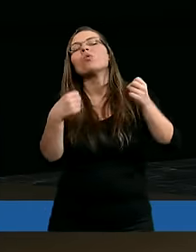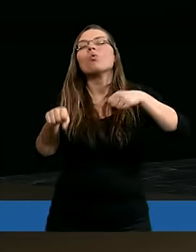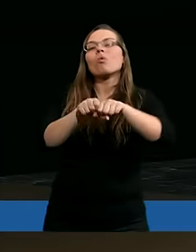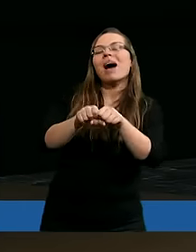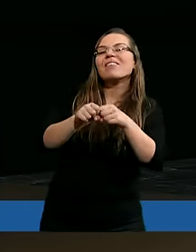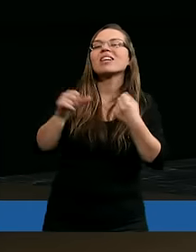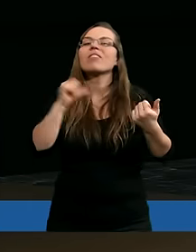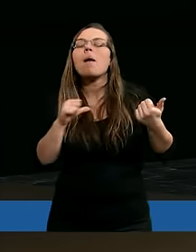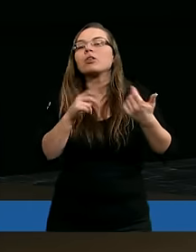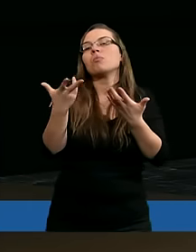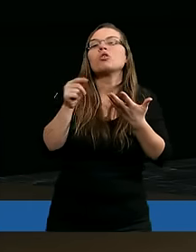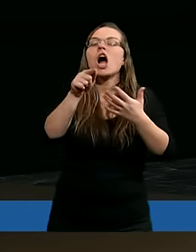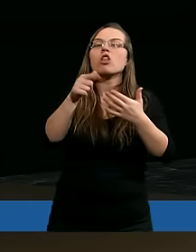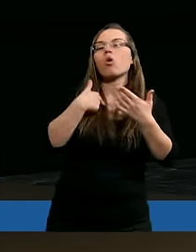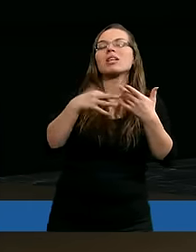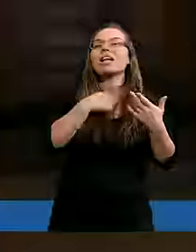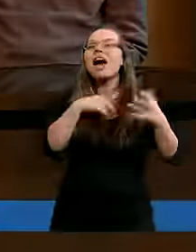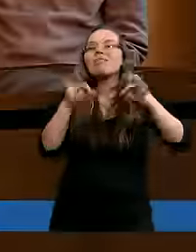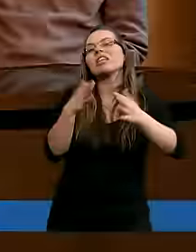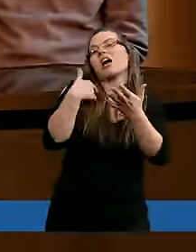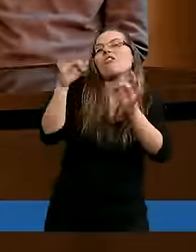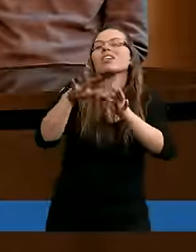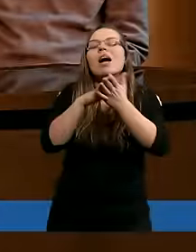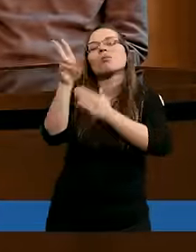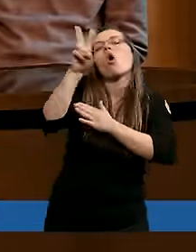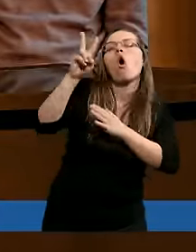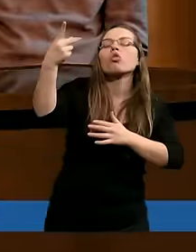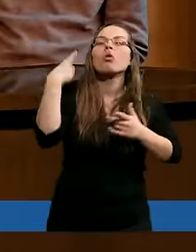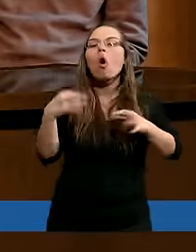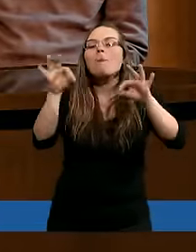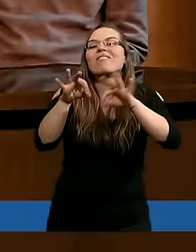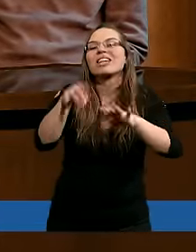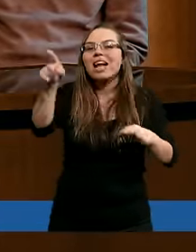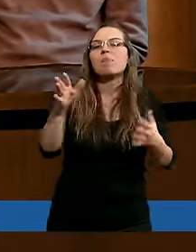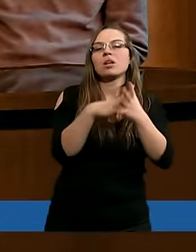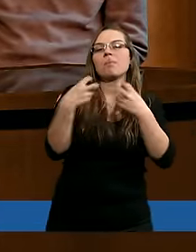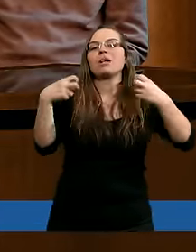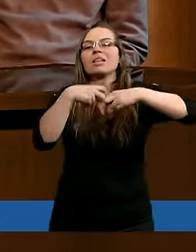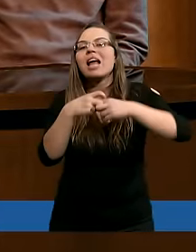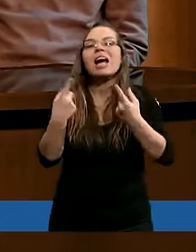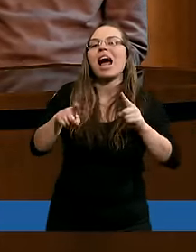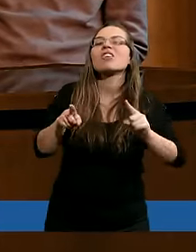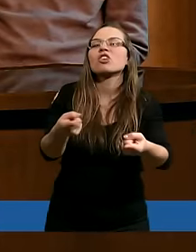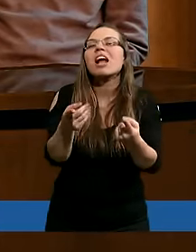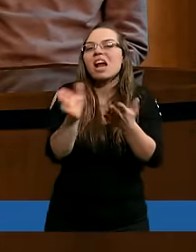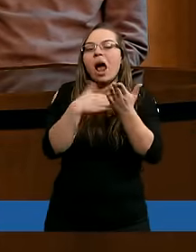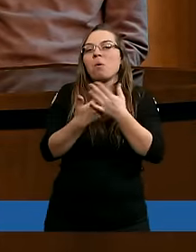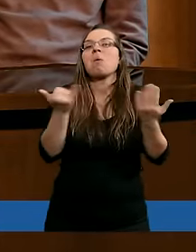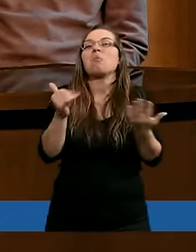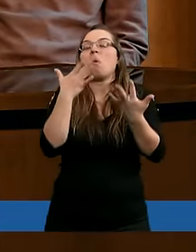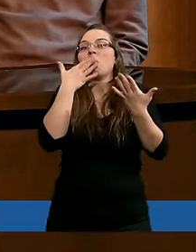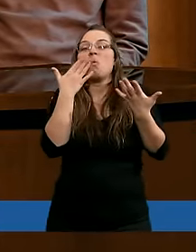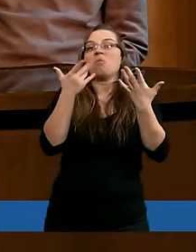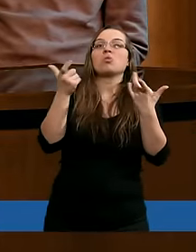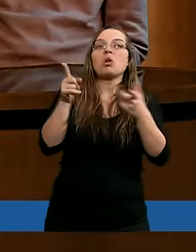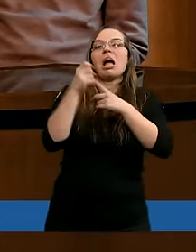jak ktoś nam w życiu nie wychodzi, albo samochód nie chce zapalić. No, dokładnie. Internet nie działa. Tak, albo dzieją się